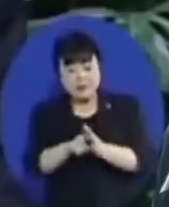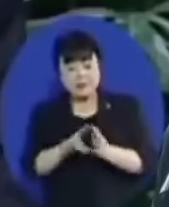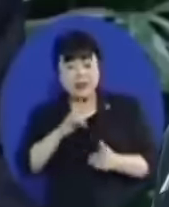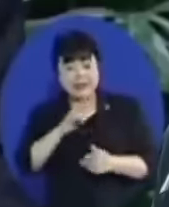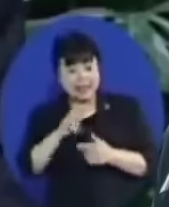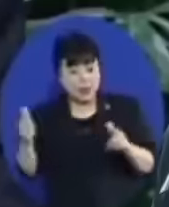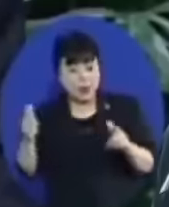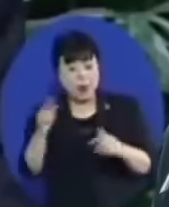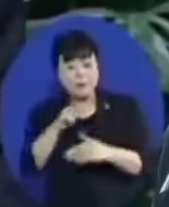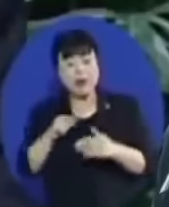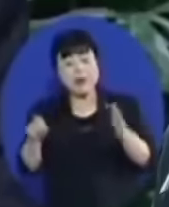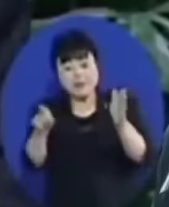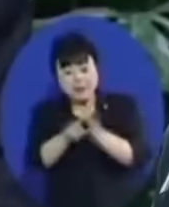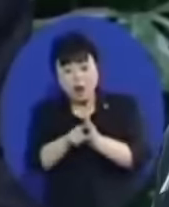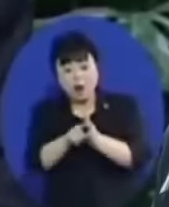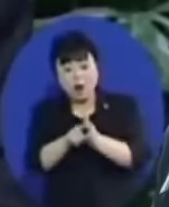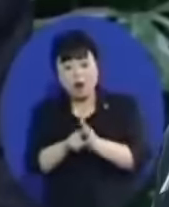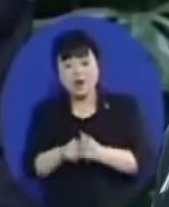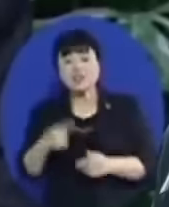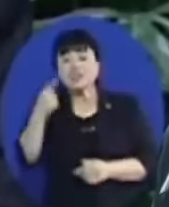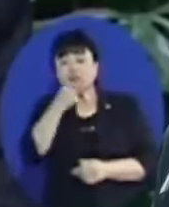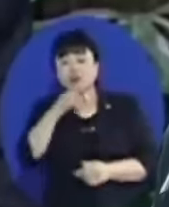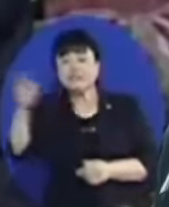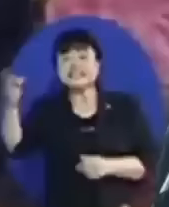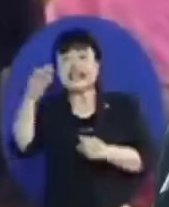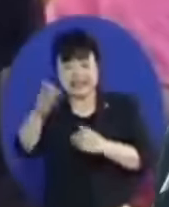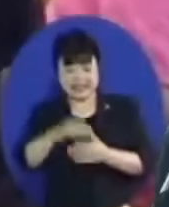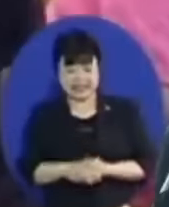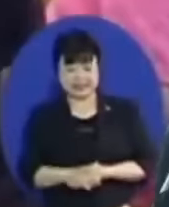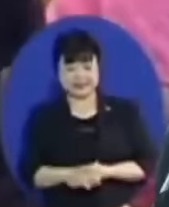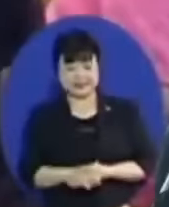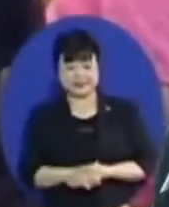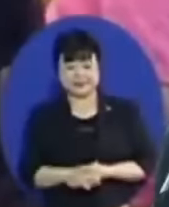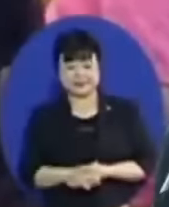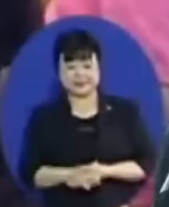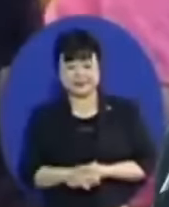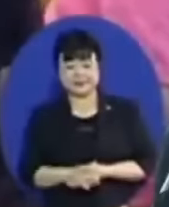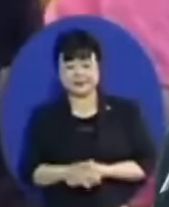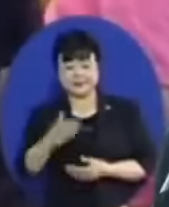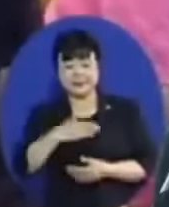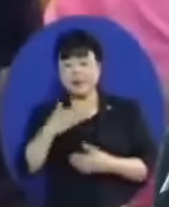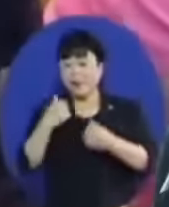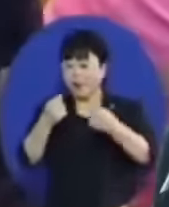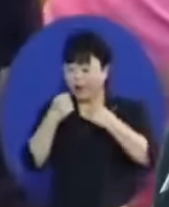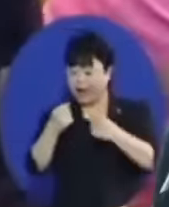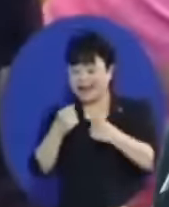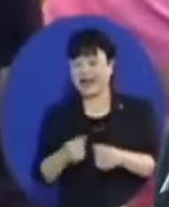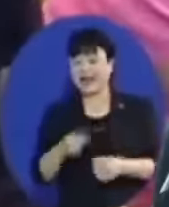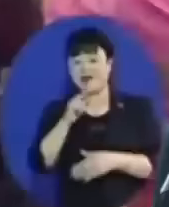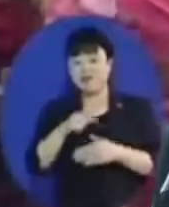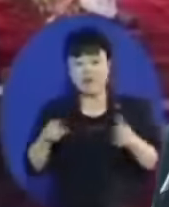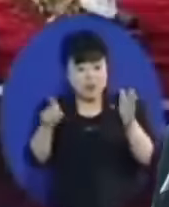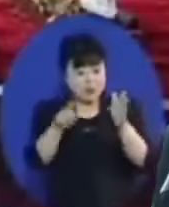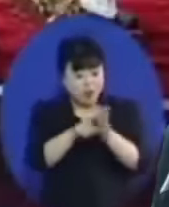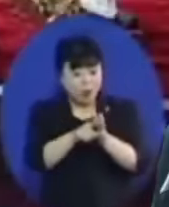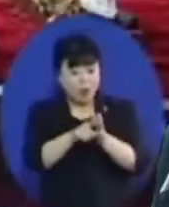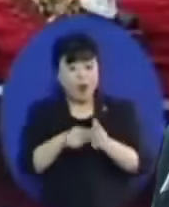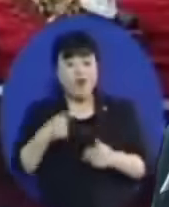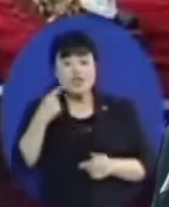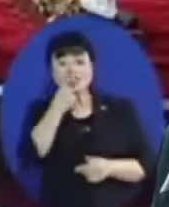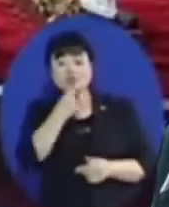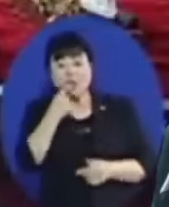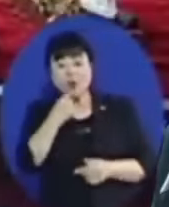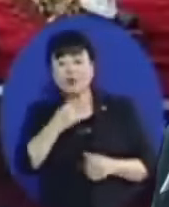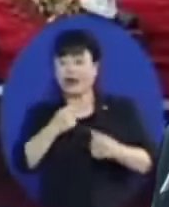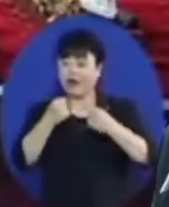됩니다. 마음에 믿었으면 늘 입으로 시인하고 다녀야 되는 것입니다. 나는 건강하다. 마음에만 생각하지만 안 됩니다. 입으로